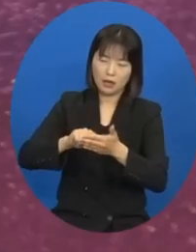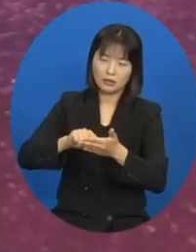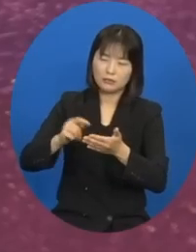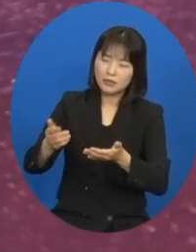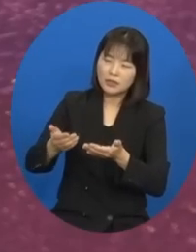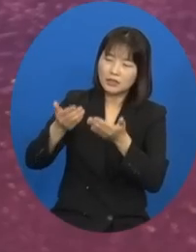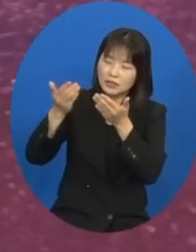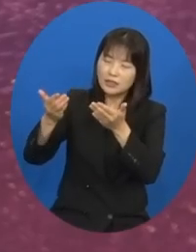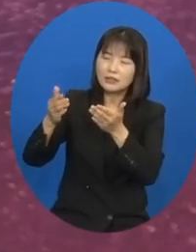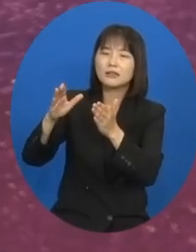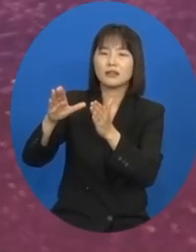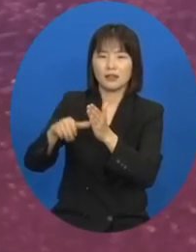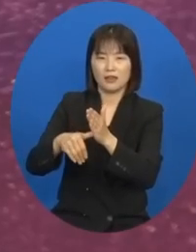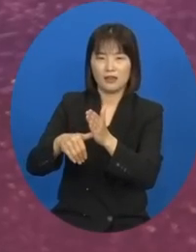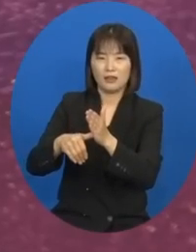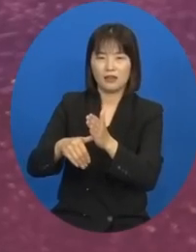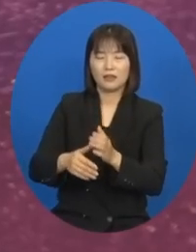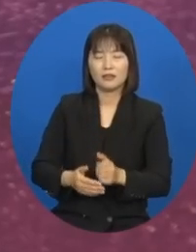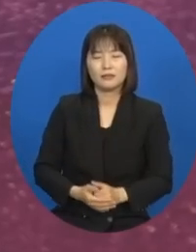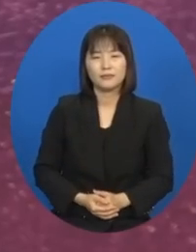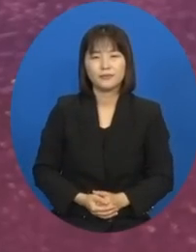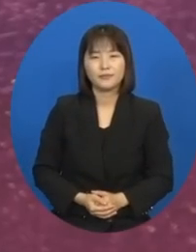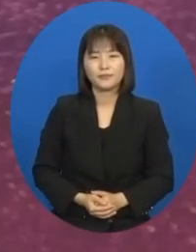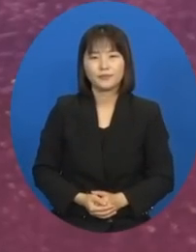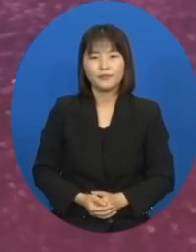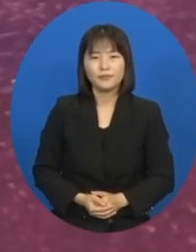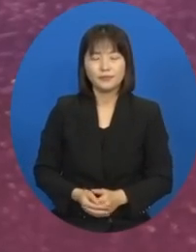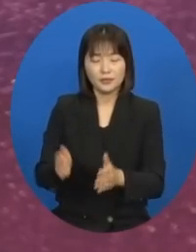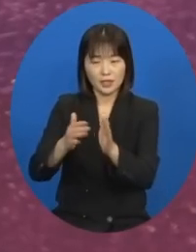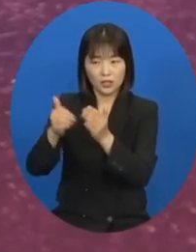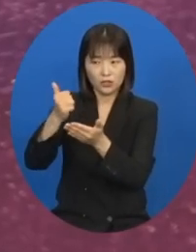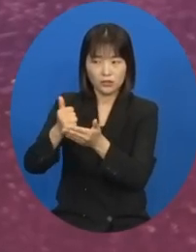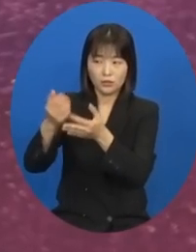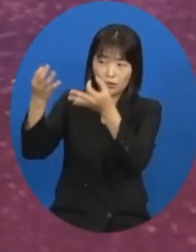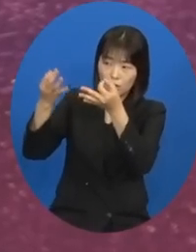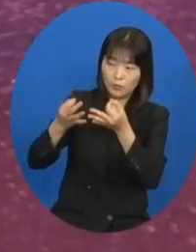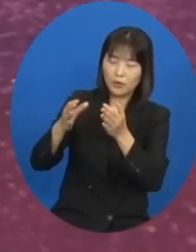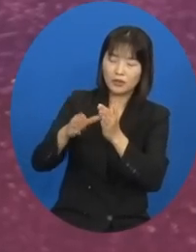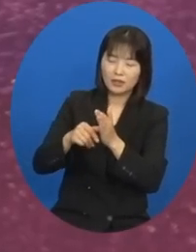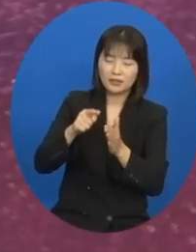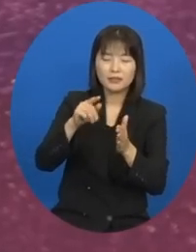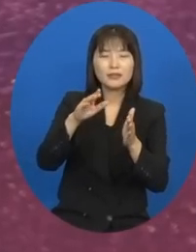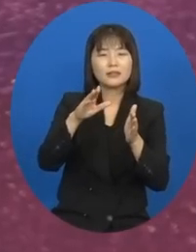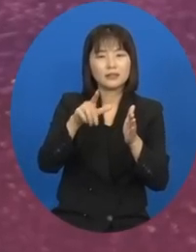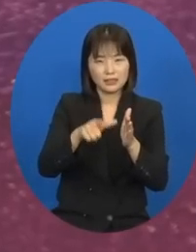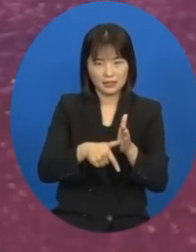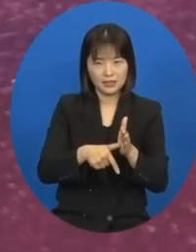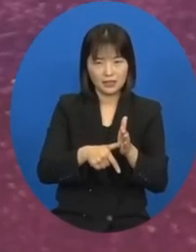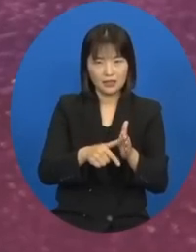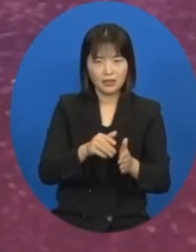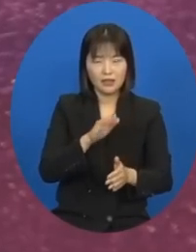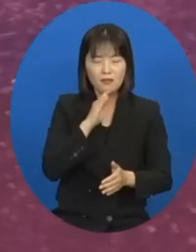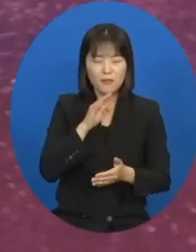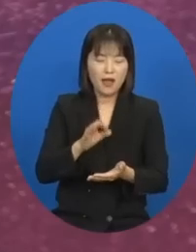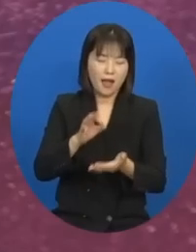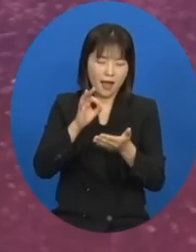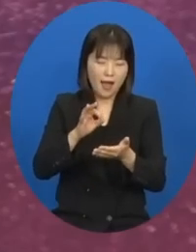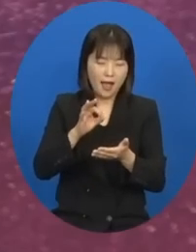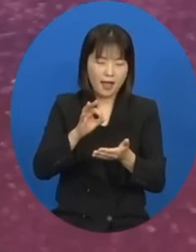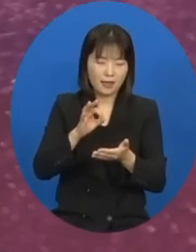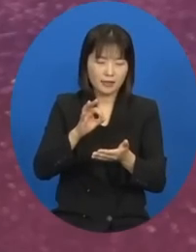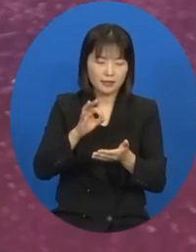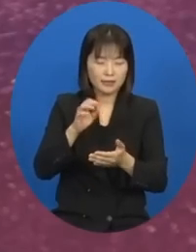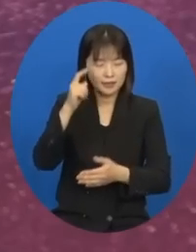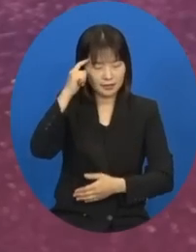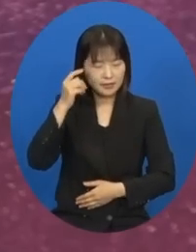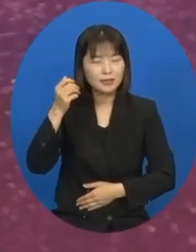나갔던 그 순간이었다고 해요 예수님 보시기에는 그 시간들이 너무 가치있게 보셨던